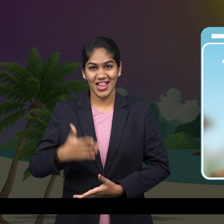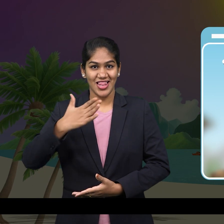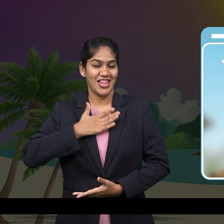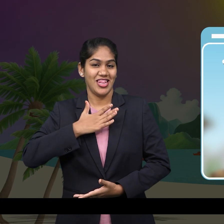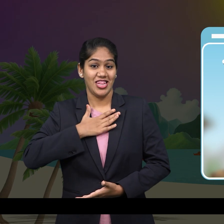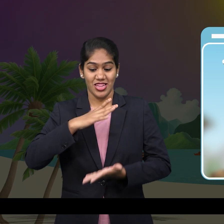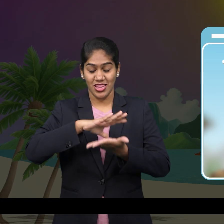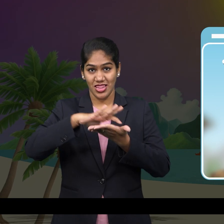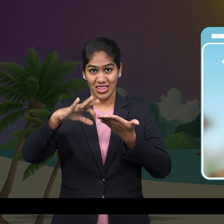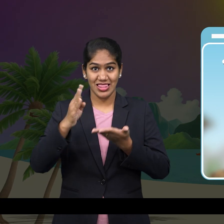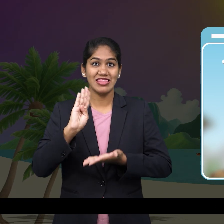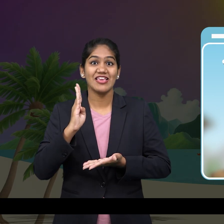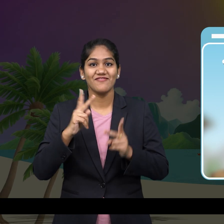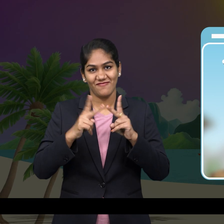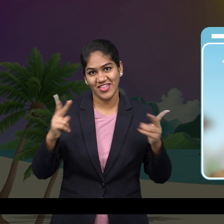पत्तियां,